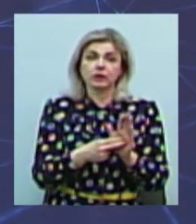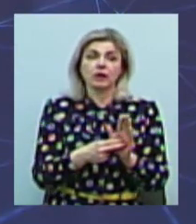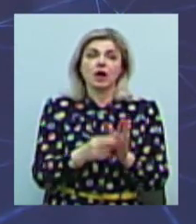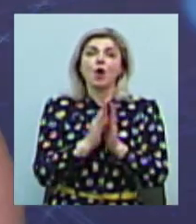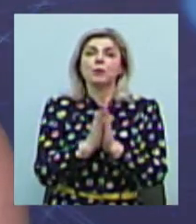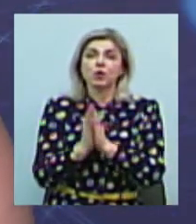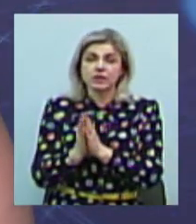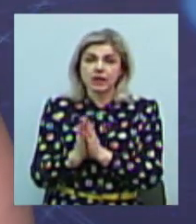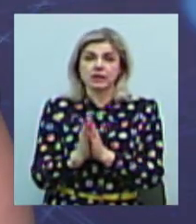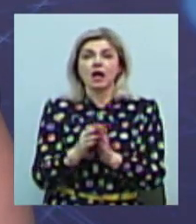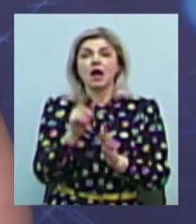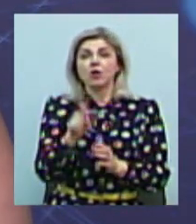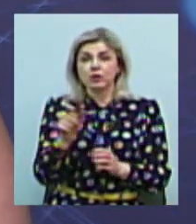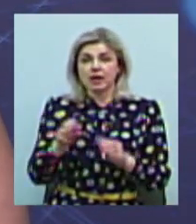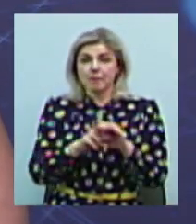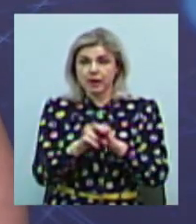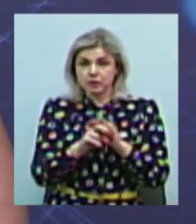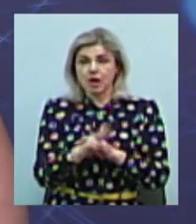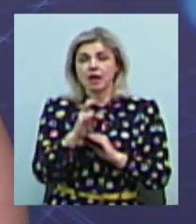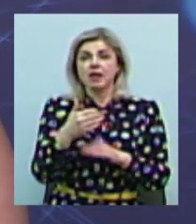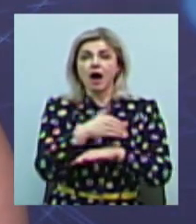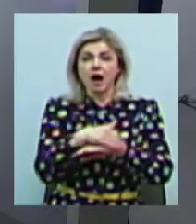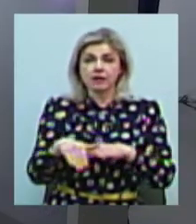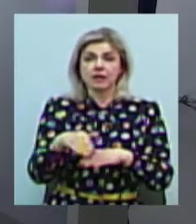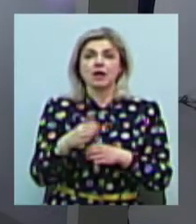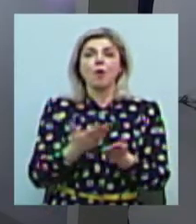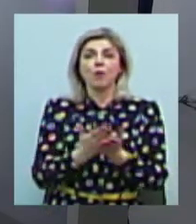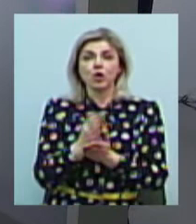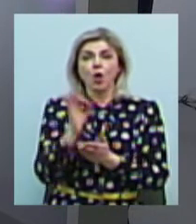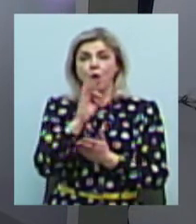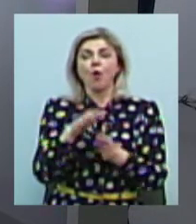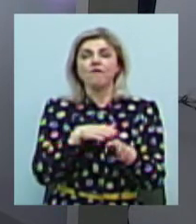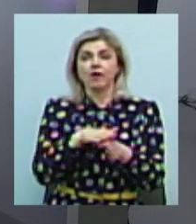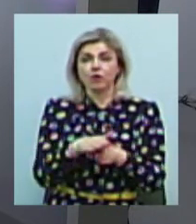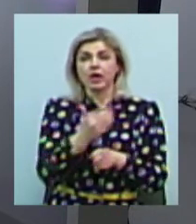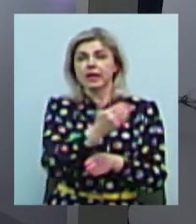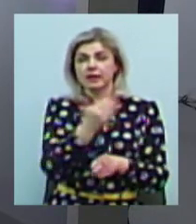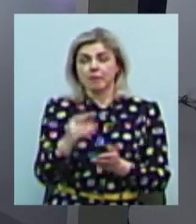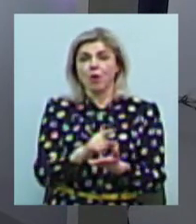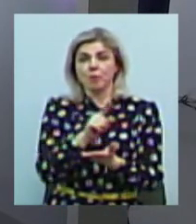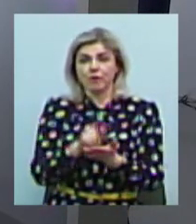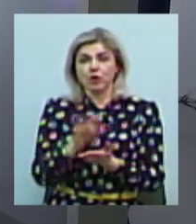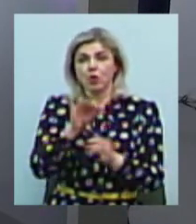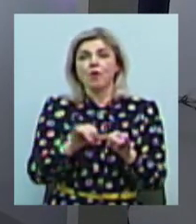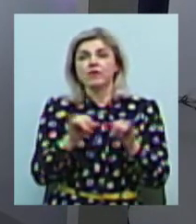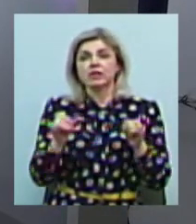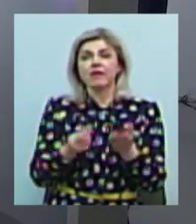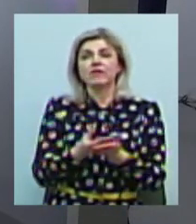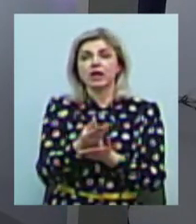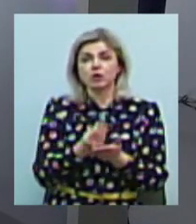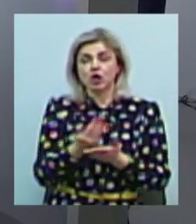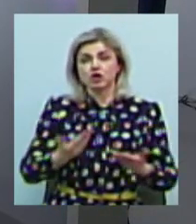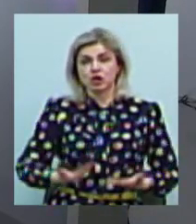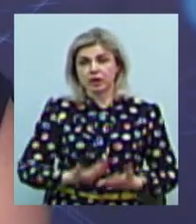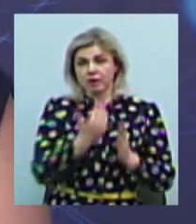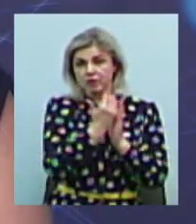підтримати доручення на адресу політиків про виконання ними зобов'язань щодо збільшення фінансування житлових програм